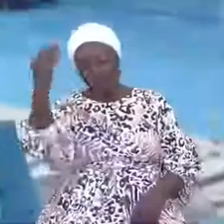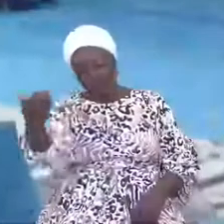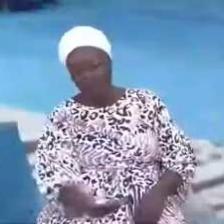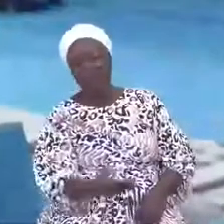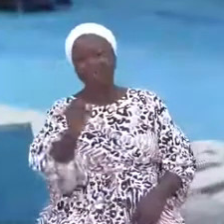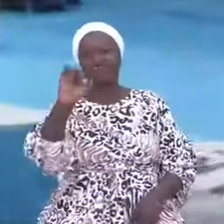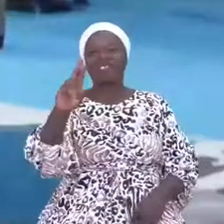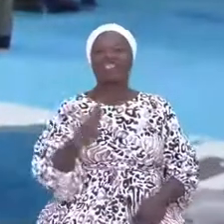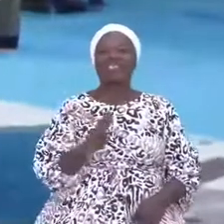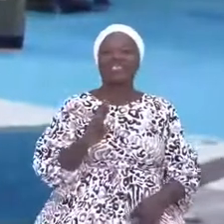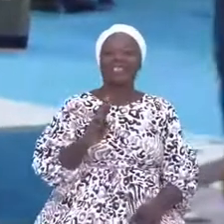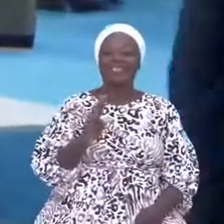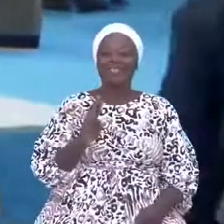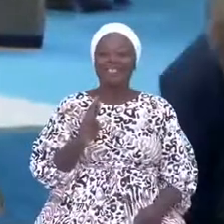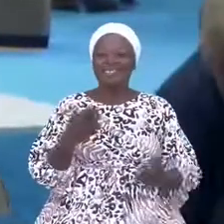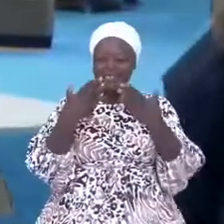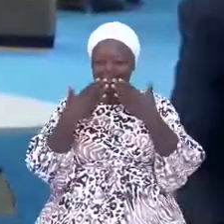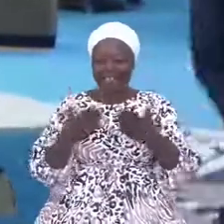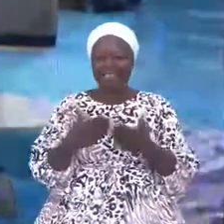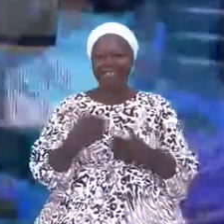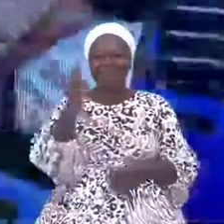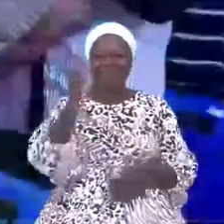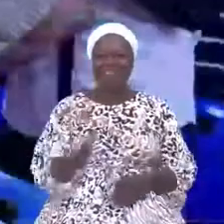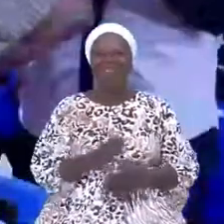Moi, soyez les bienvenus.